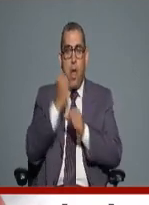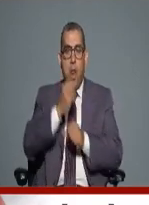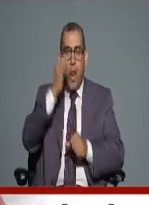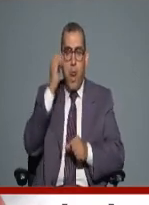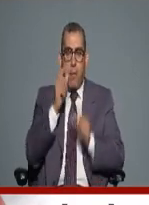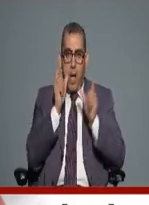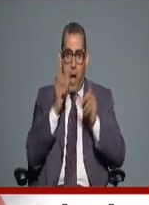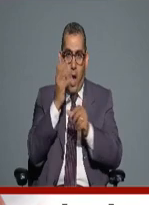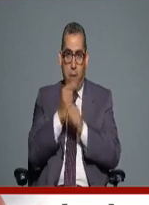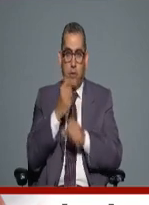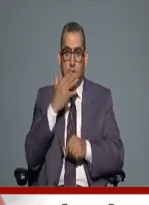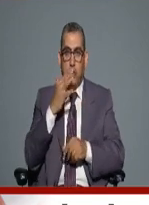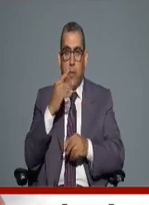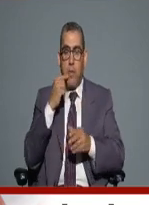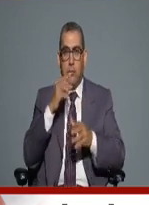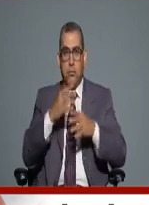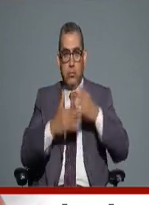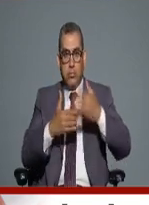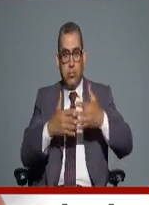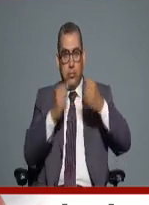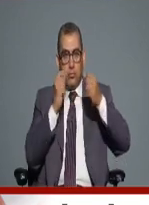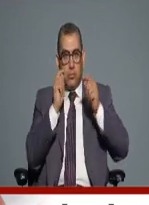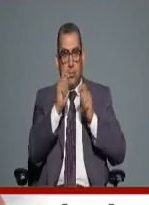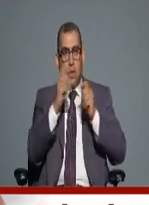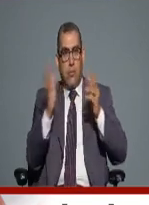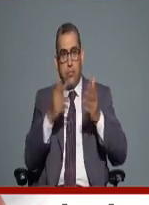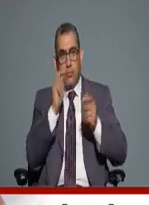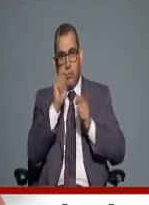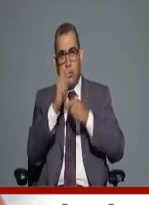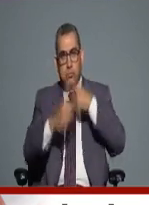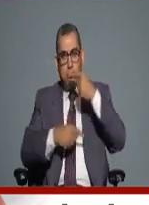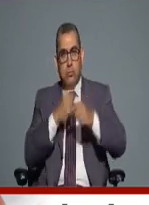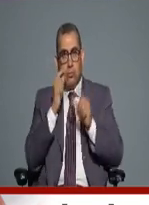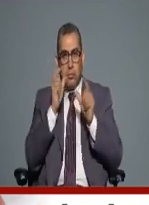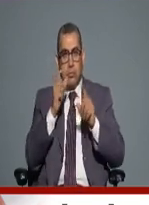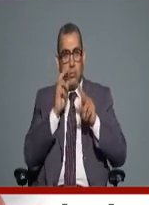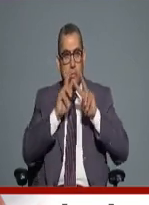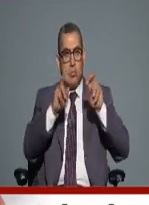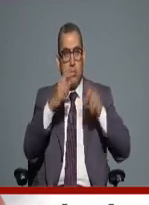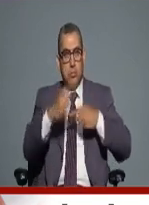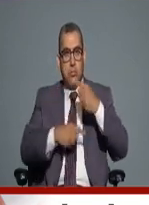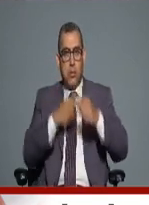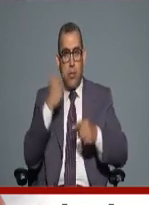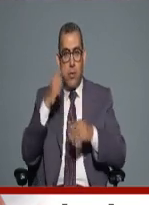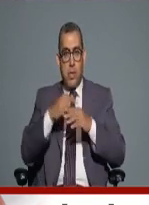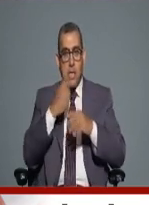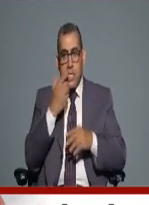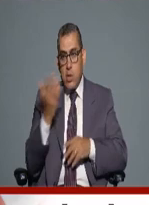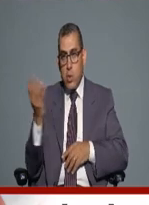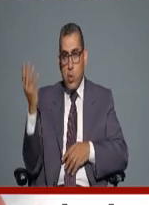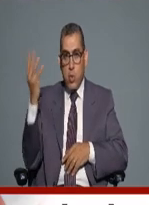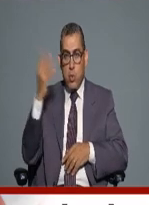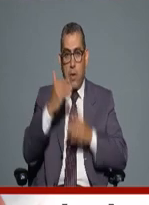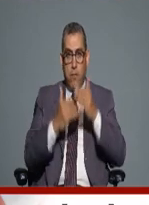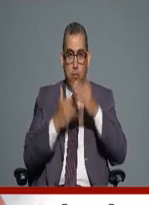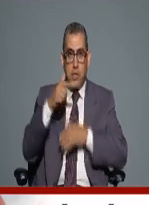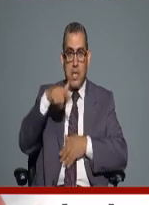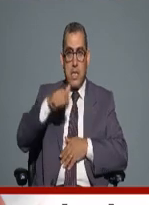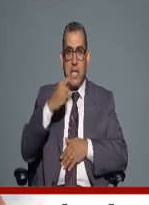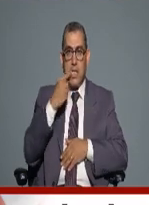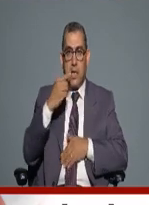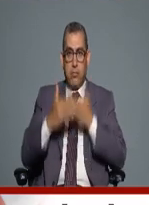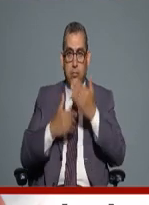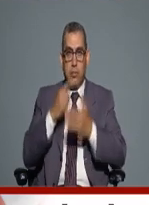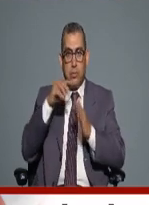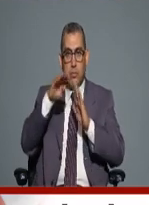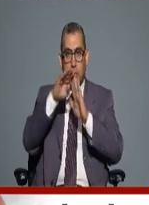على شباب هذا المنشأ بتطوير منظومة المراقبة، على الرغم أن عمر السد يمكن يفوق 60 عام، ولكن